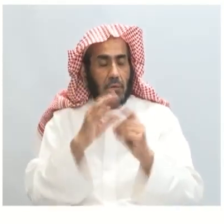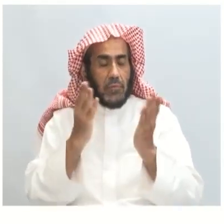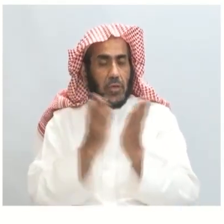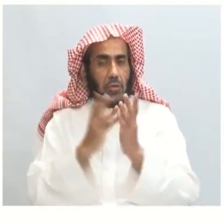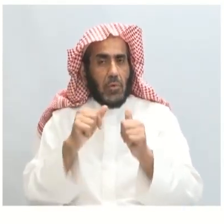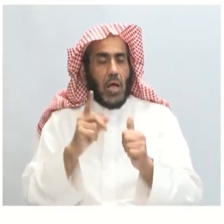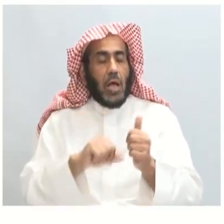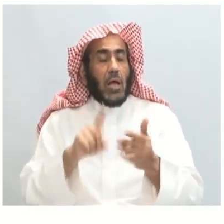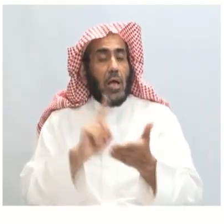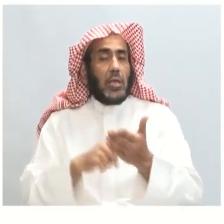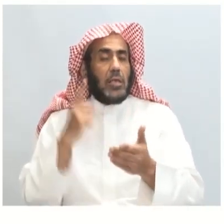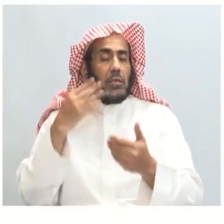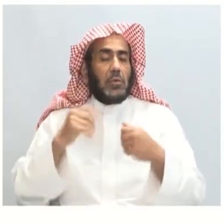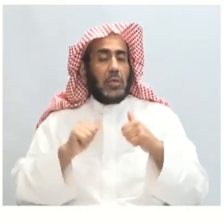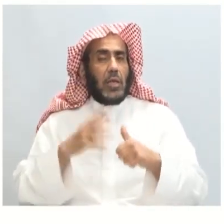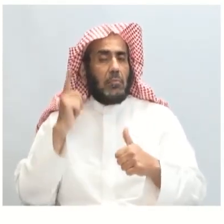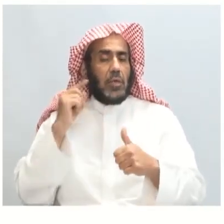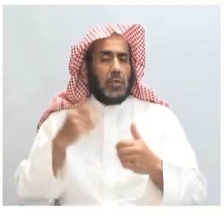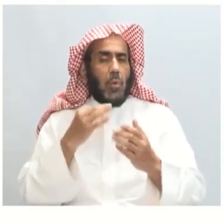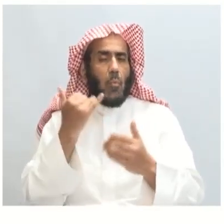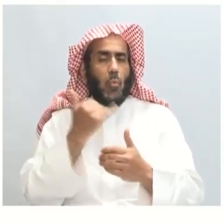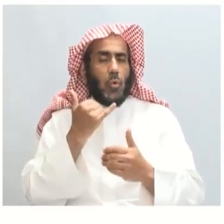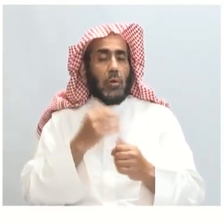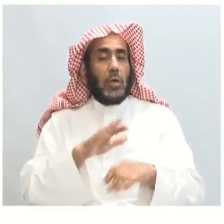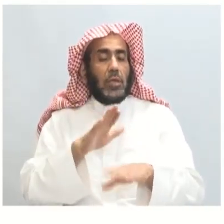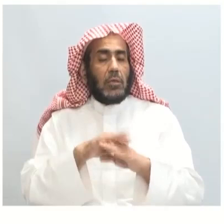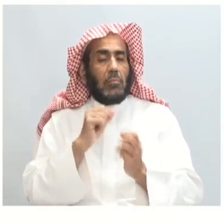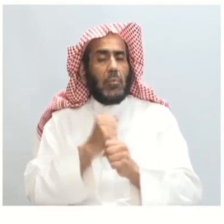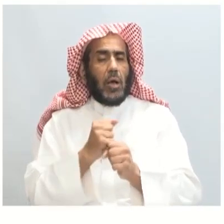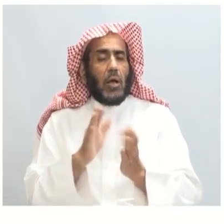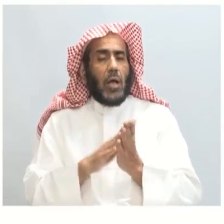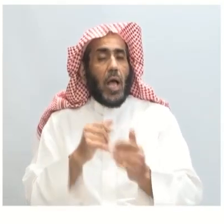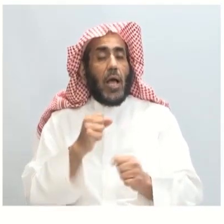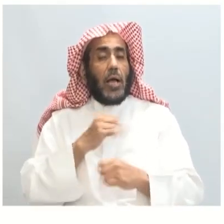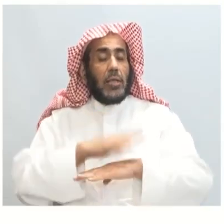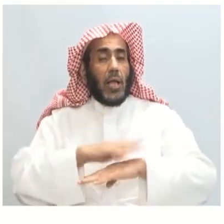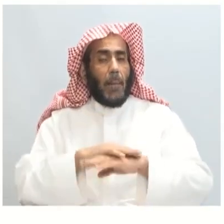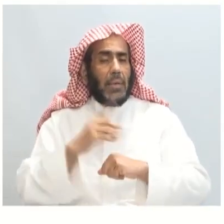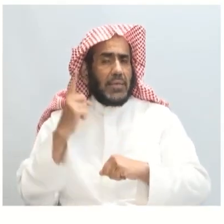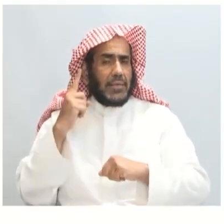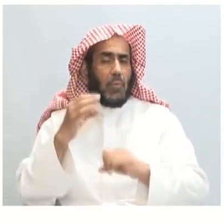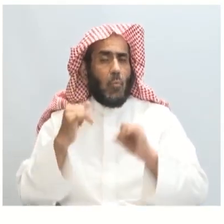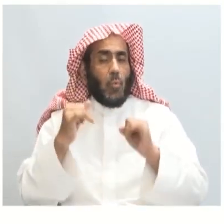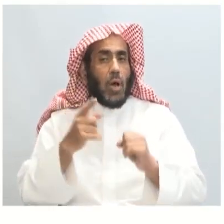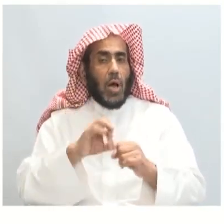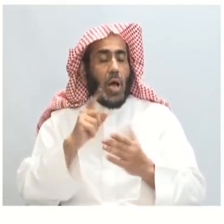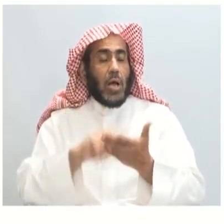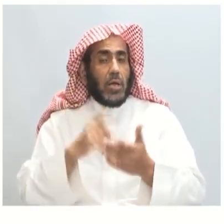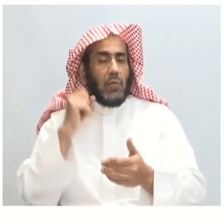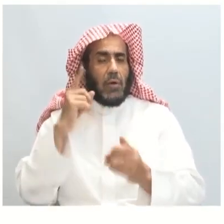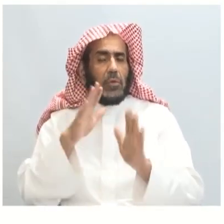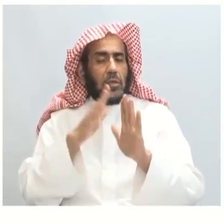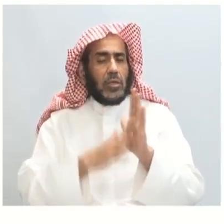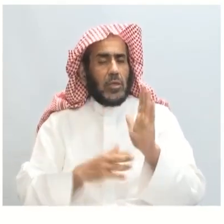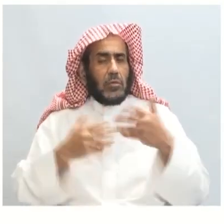ان يستمع الطالب للنص مع مراعاه مع تطبيق مع مراعاه تطبيق اداب الاستماع ان يفهم الطالب